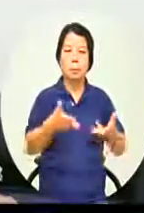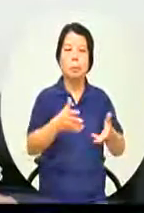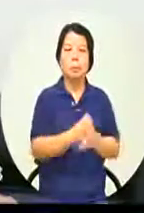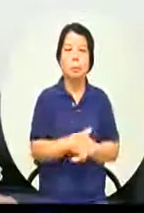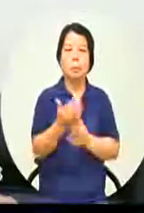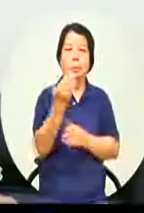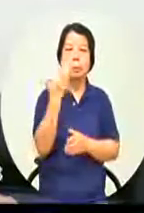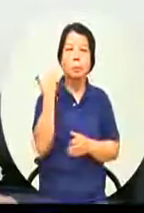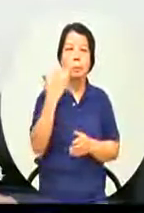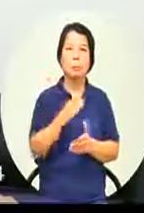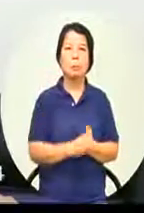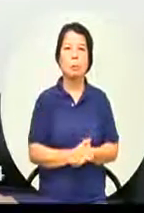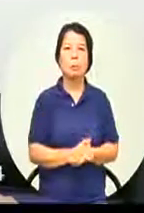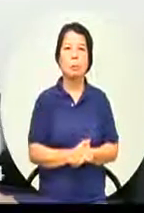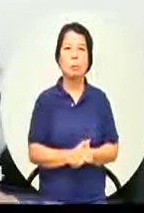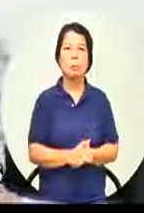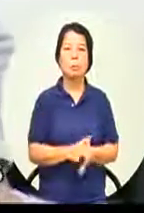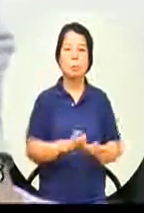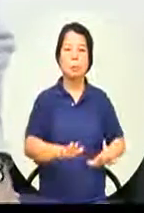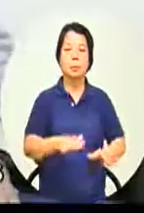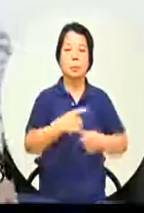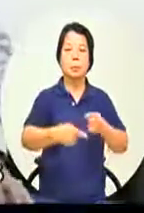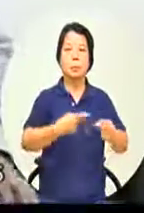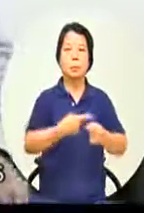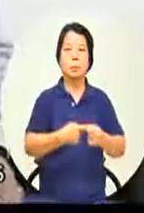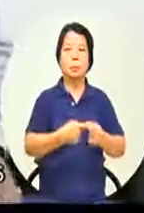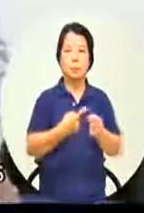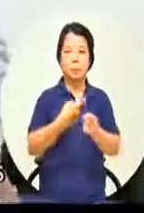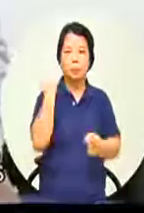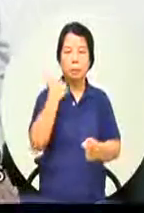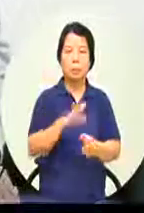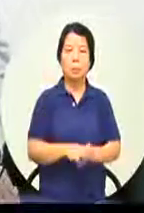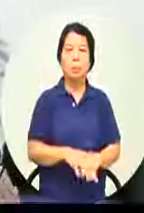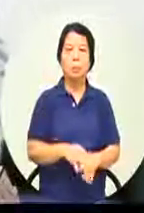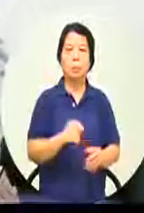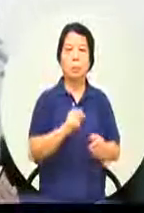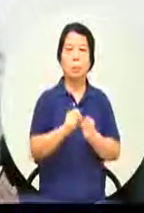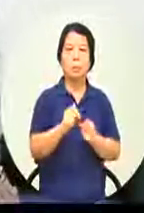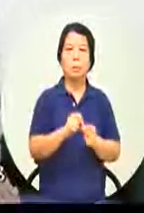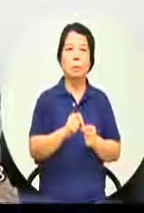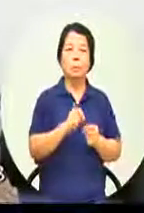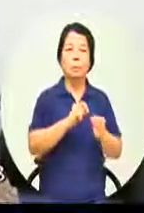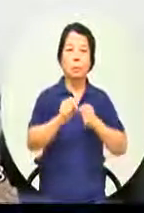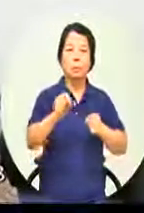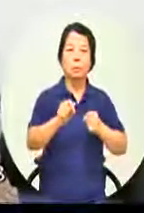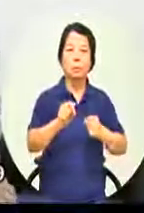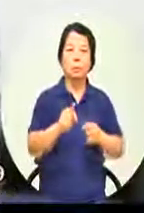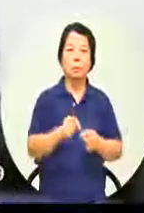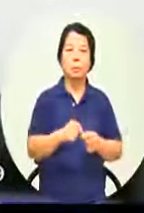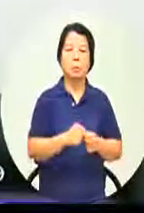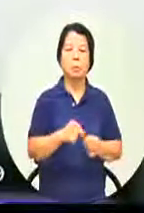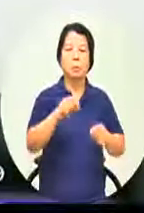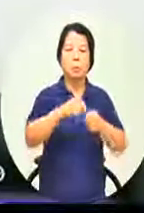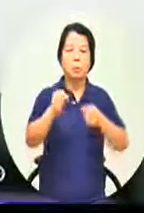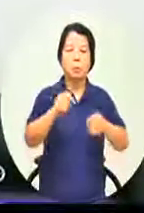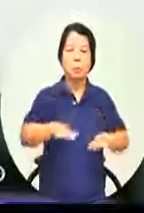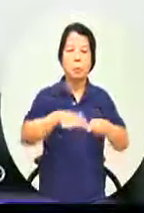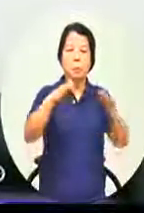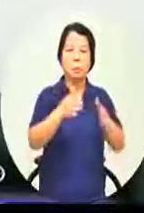前也应该算是今年哦，去年哦长虹的我们的标商长虹的一些问题，那接下